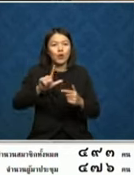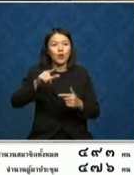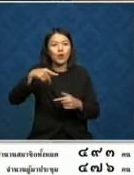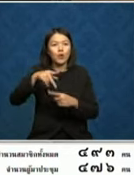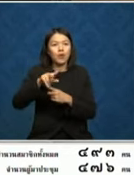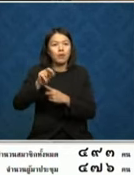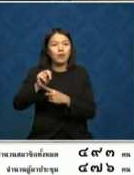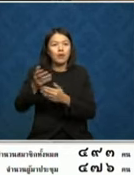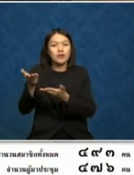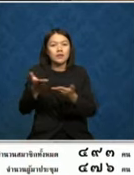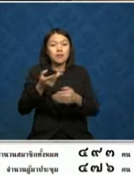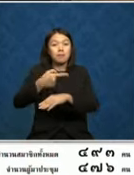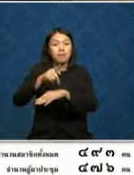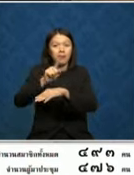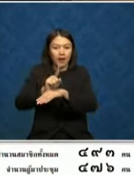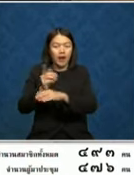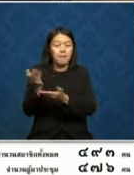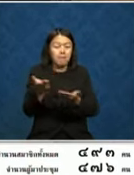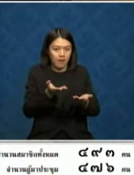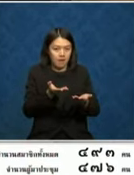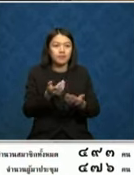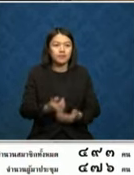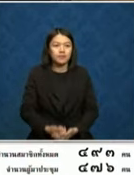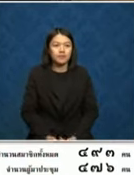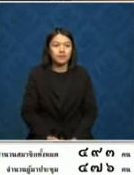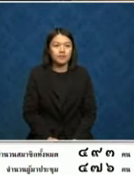มาฟังด้วยจะเป็นพระคุณยิ่ง